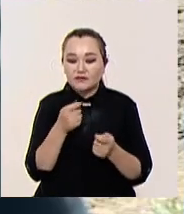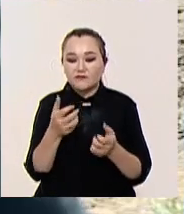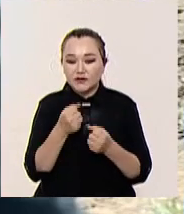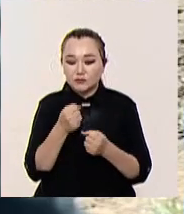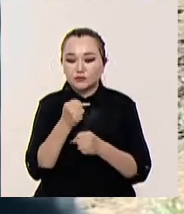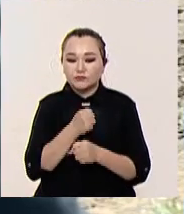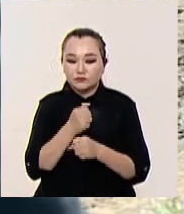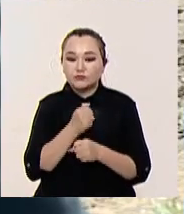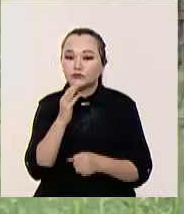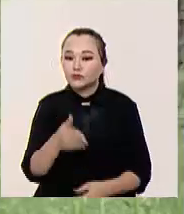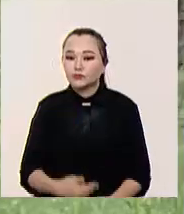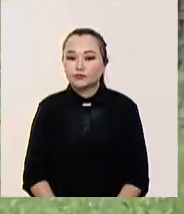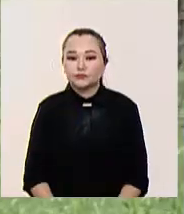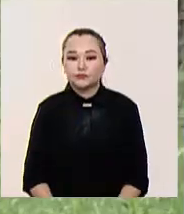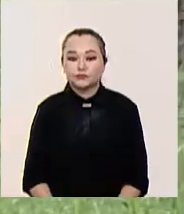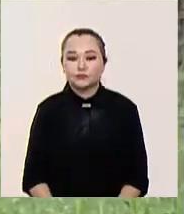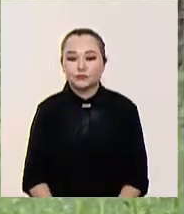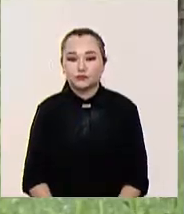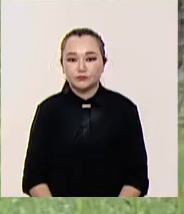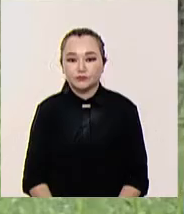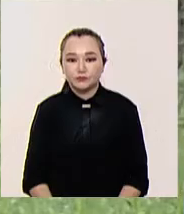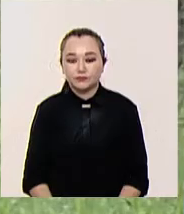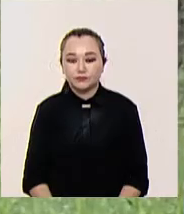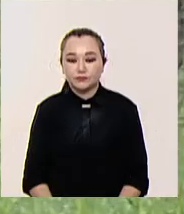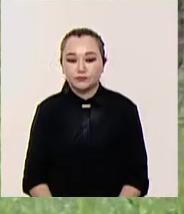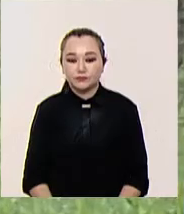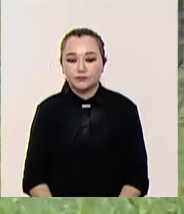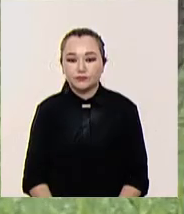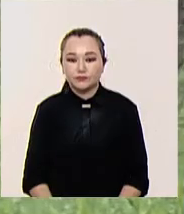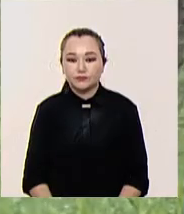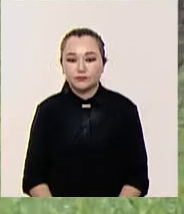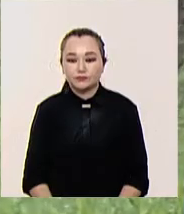его в разработку. Евгения Мягченко, Аман Баймбет, Информбюро, Павлодарская область.